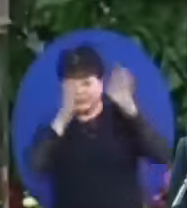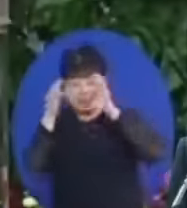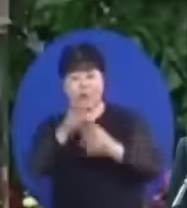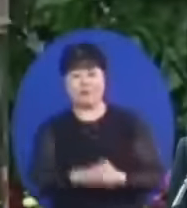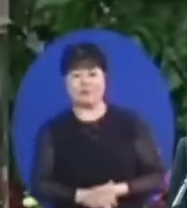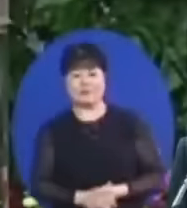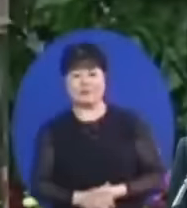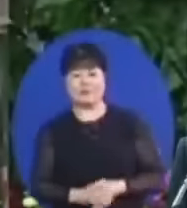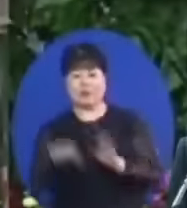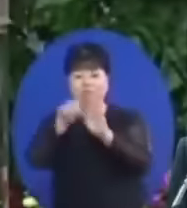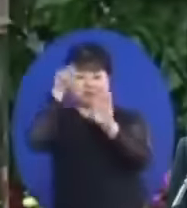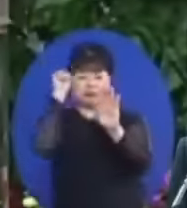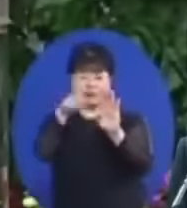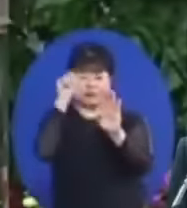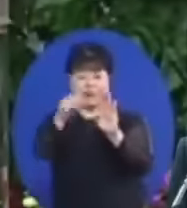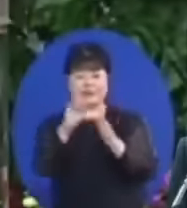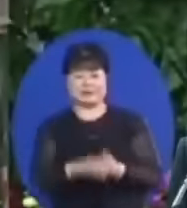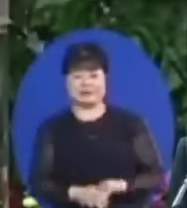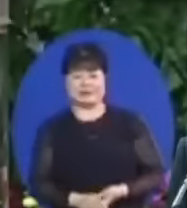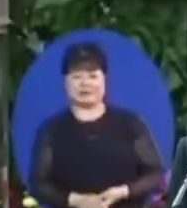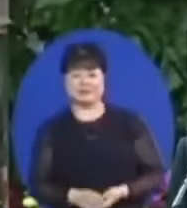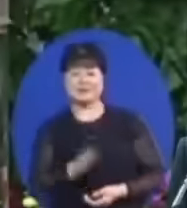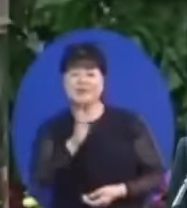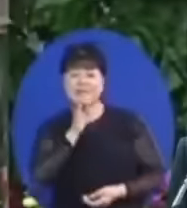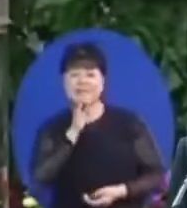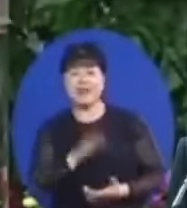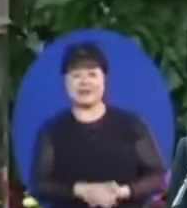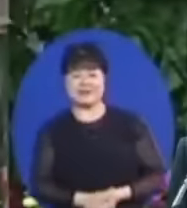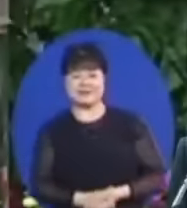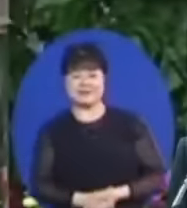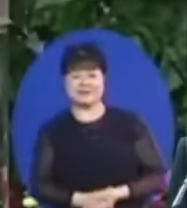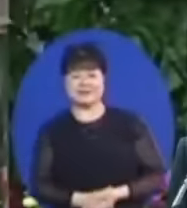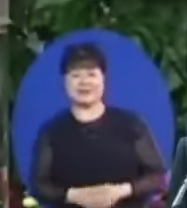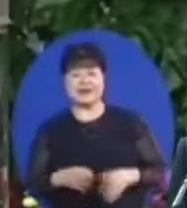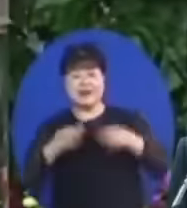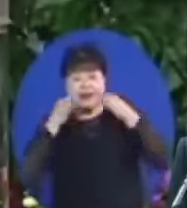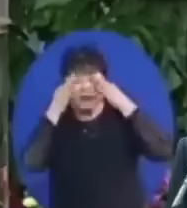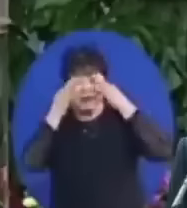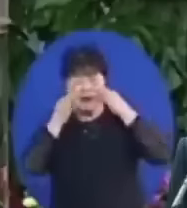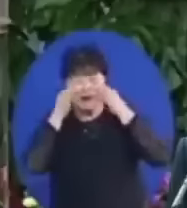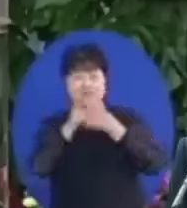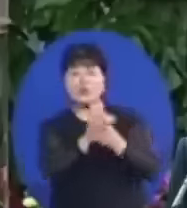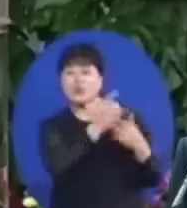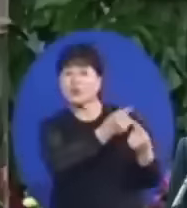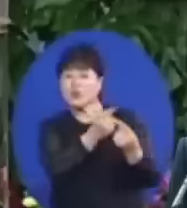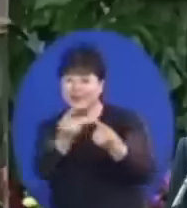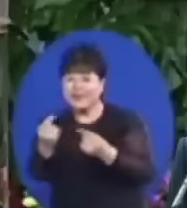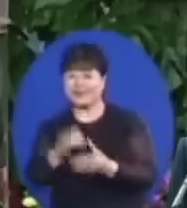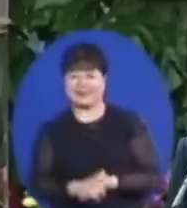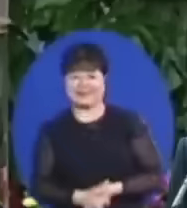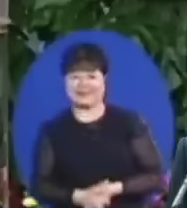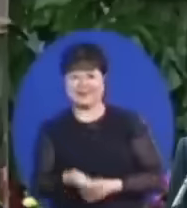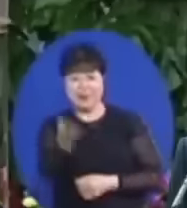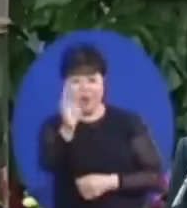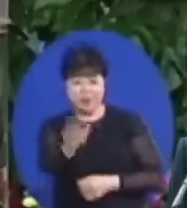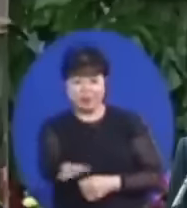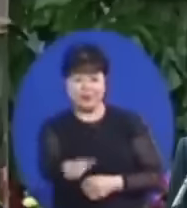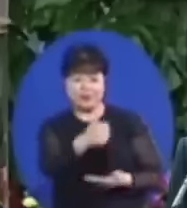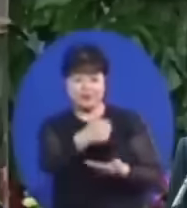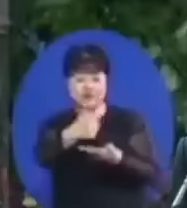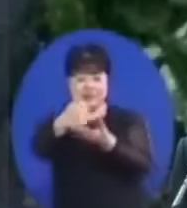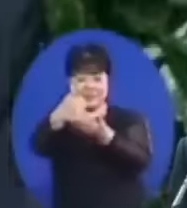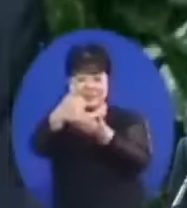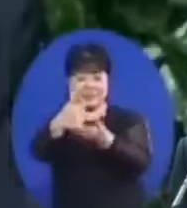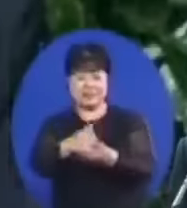찾고 문을 두드리고 얼마나 전력을 다한 기도인 것입니까? 그러면